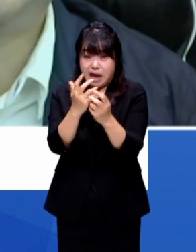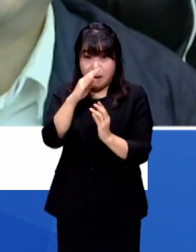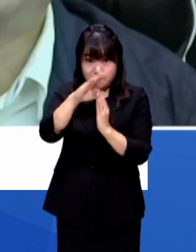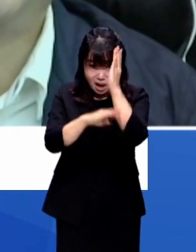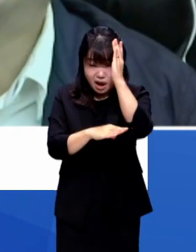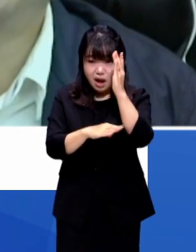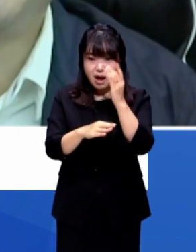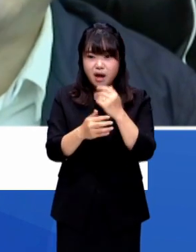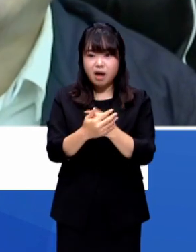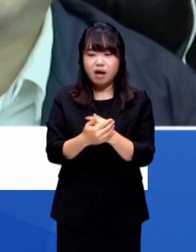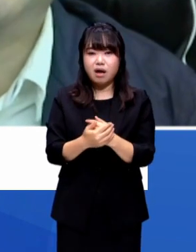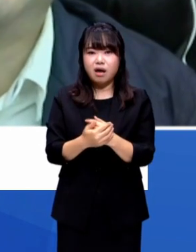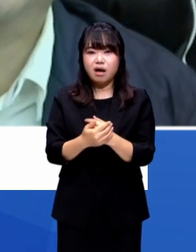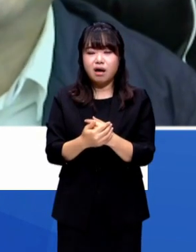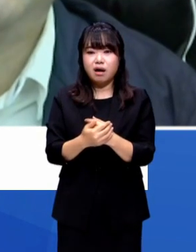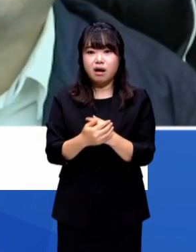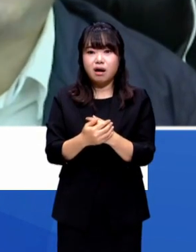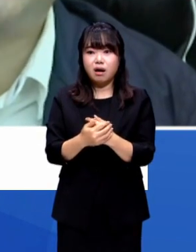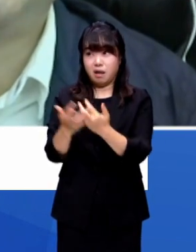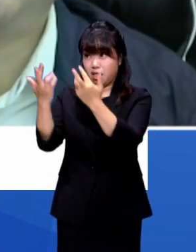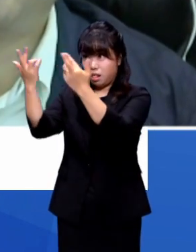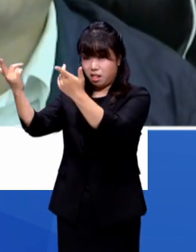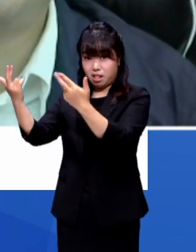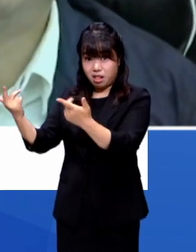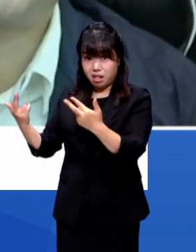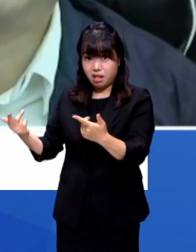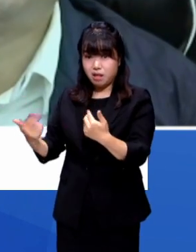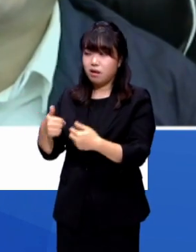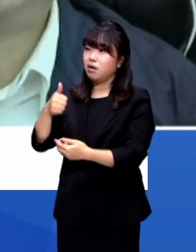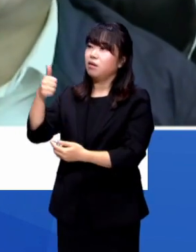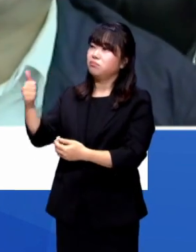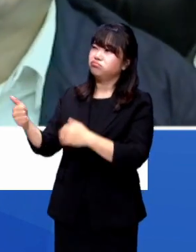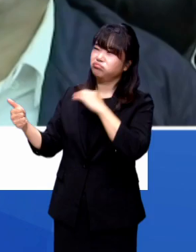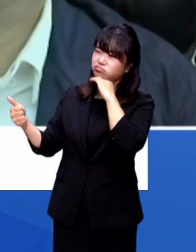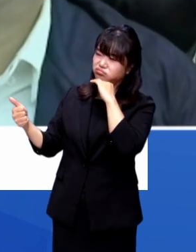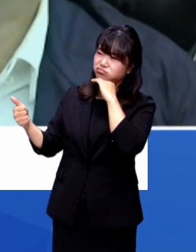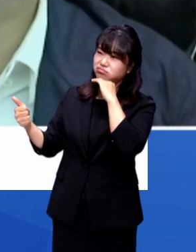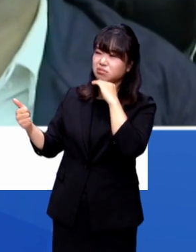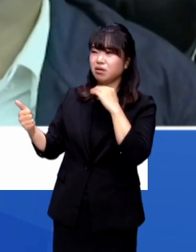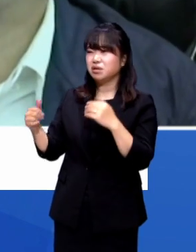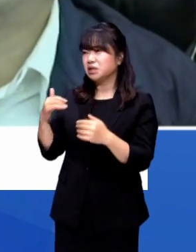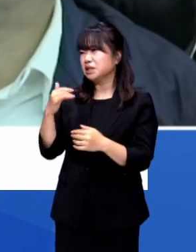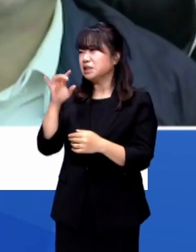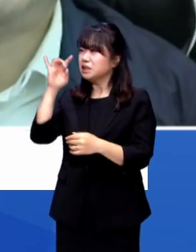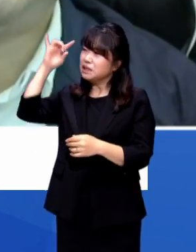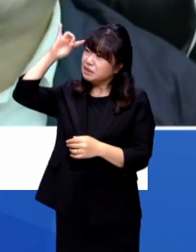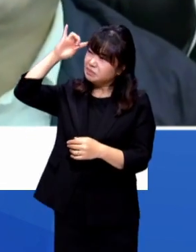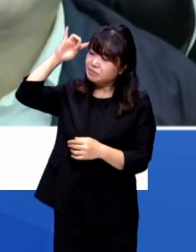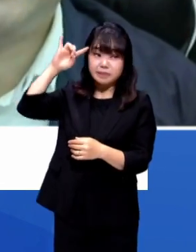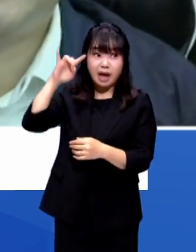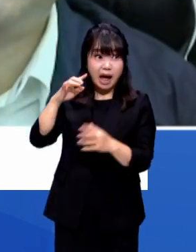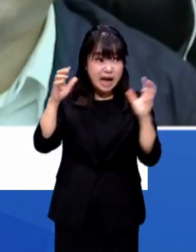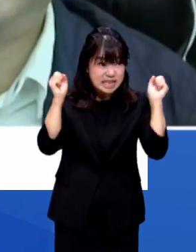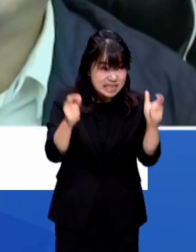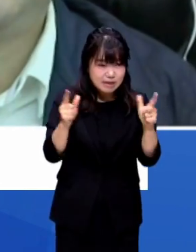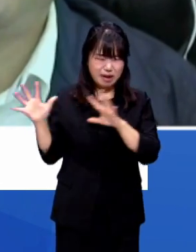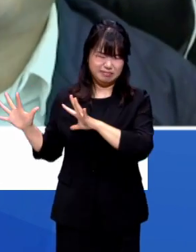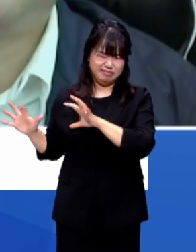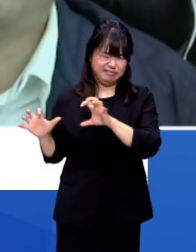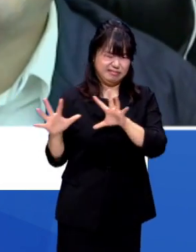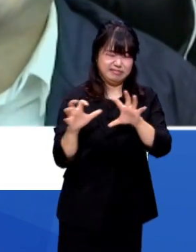그러니까 한 사람 곳에 너무 오래 있다가 왔기 때문에 더 모임을 가지려고 했었지만 너무 밀도가 높은